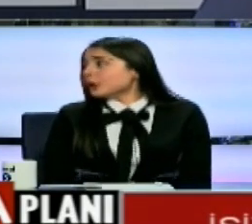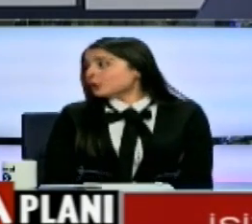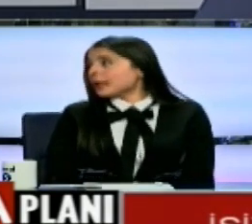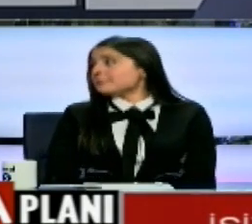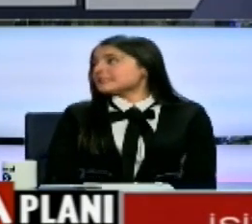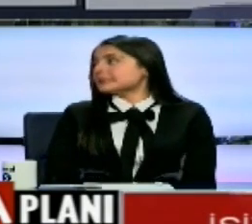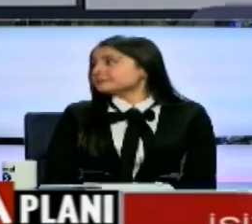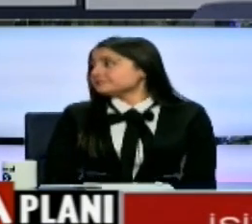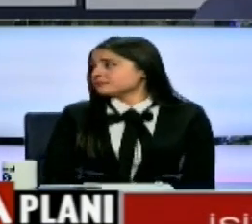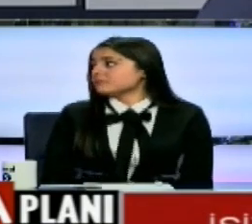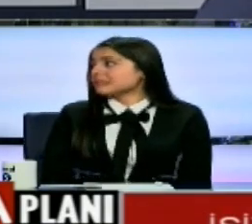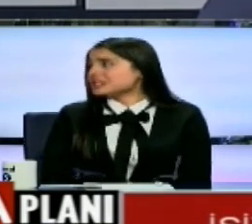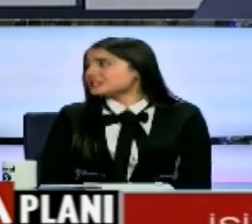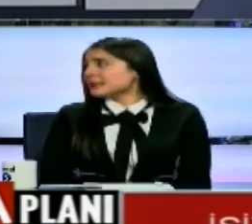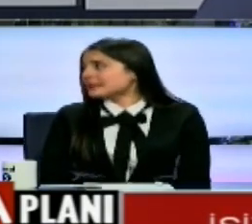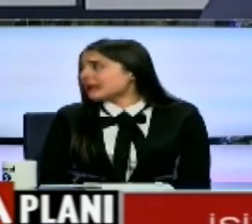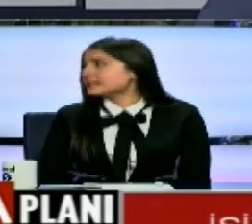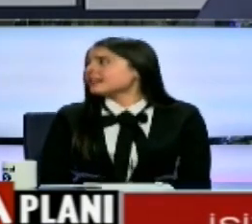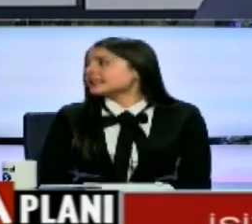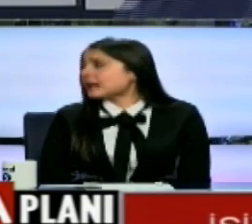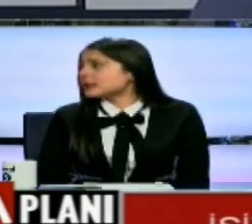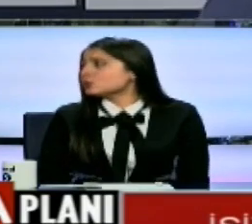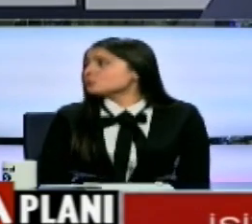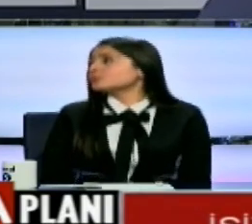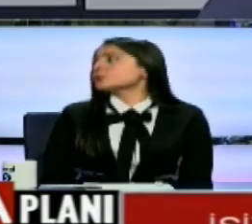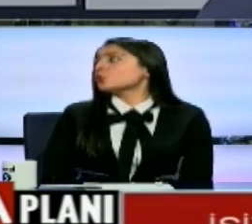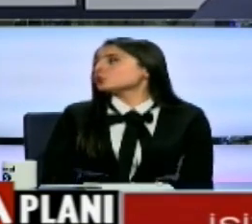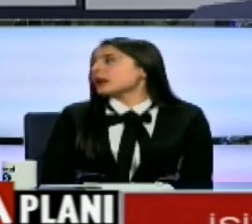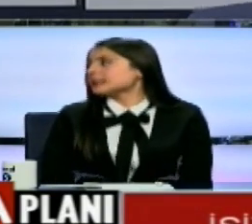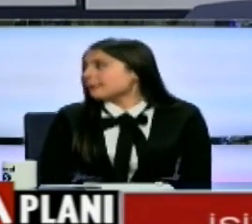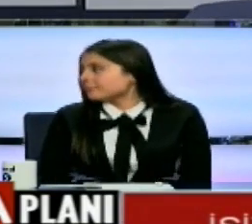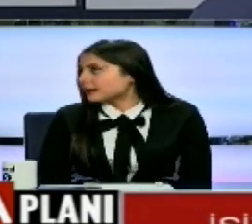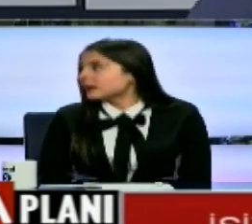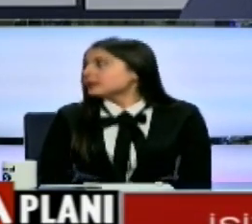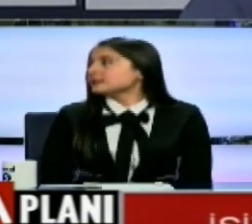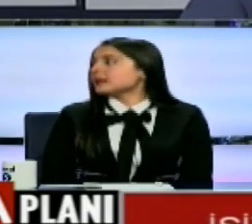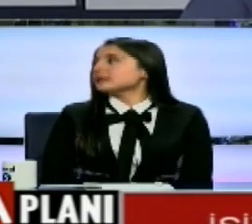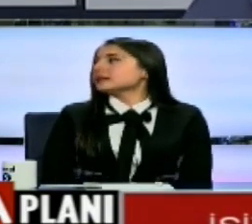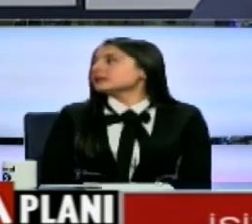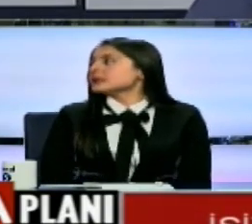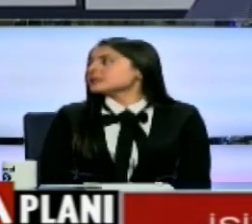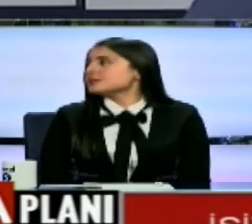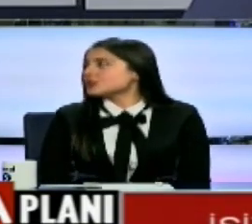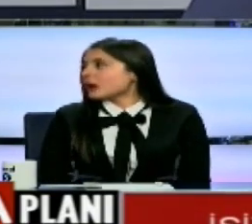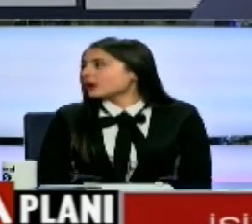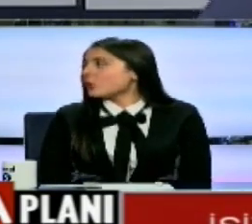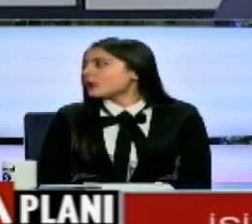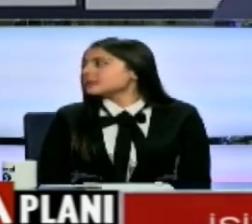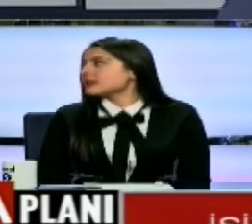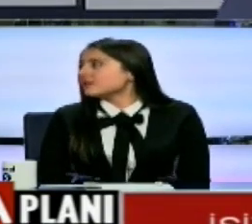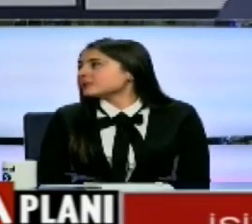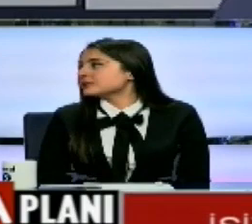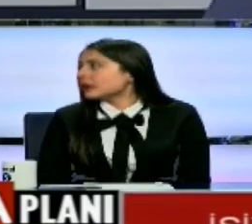Burada en önemlisi işitme engelleri ve engellere uygun konutlar yapmak. Yani Çankaya